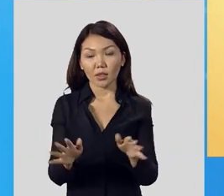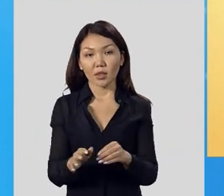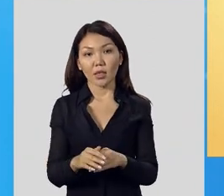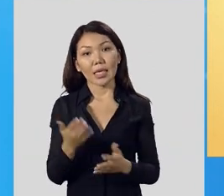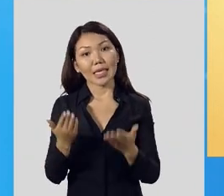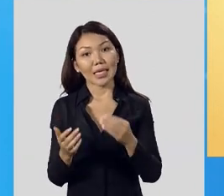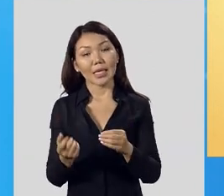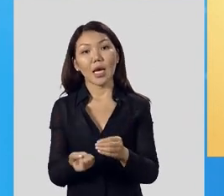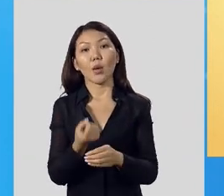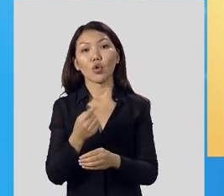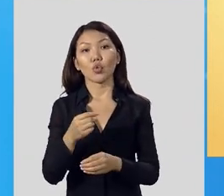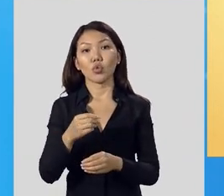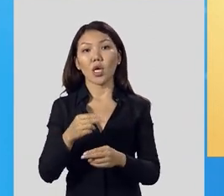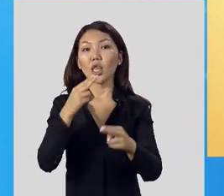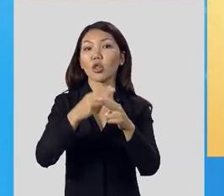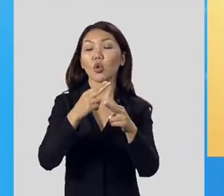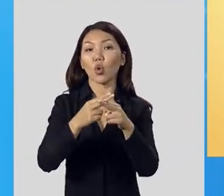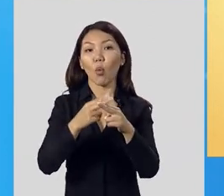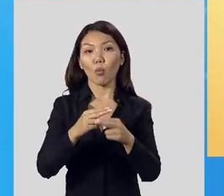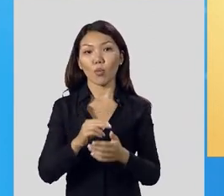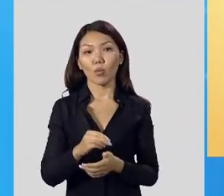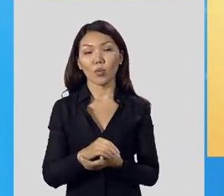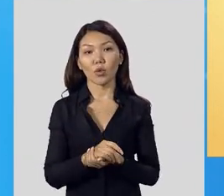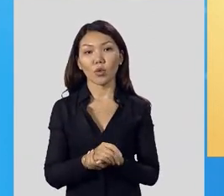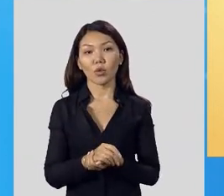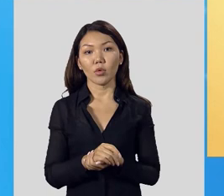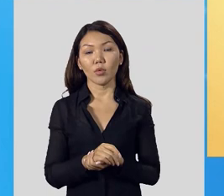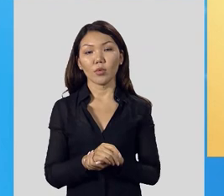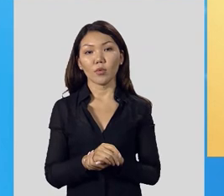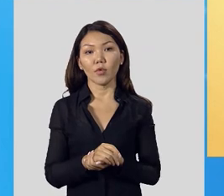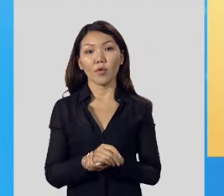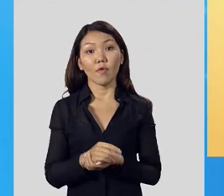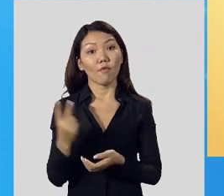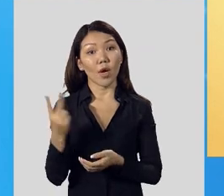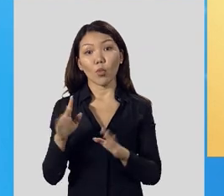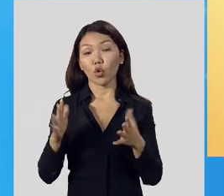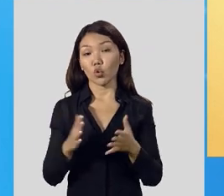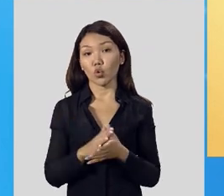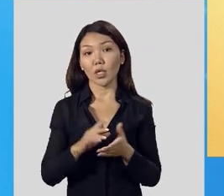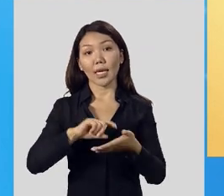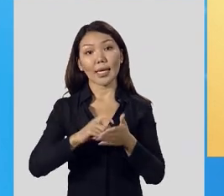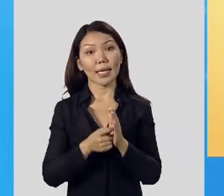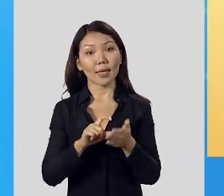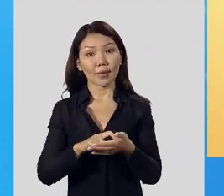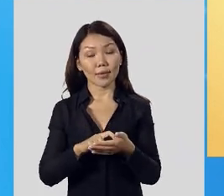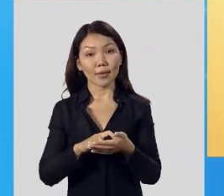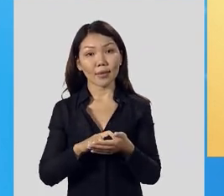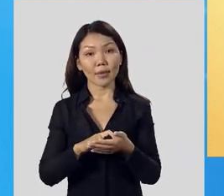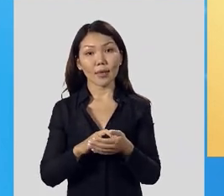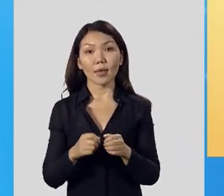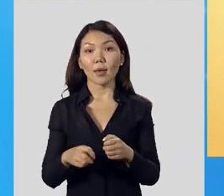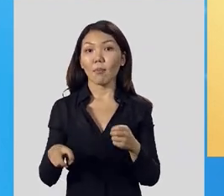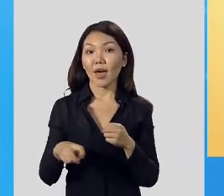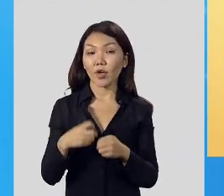тромб, препятствующий дальнейшему кровотоку. В обоих случаях клетки поврежденной области